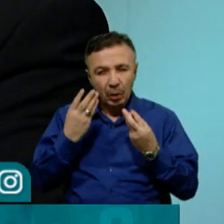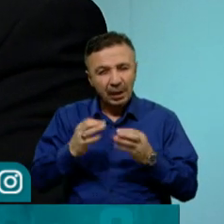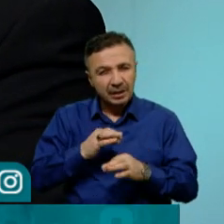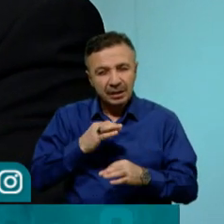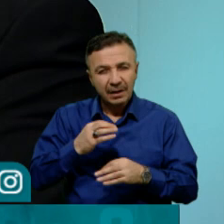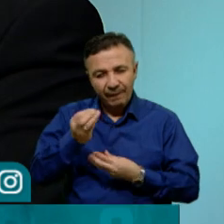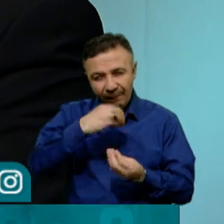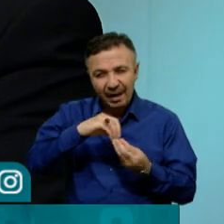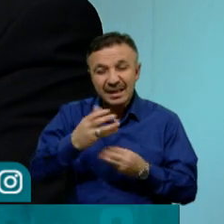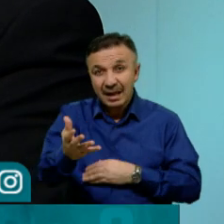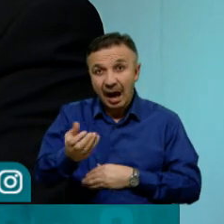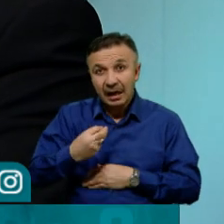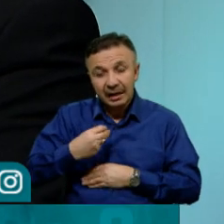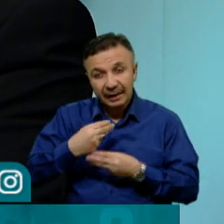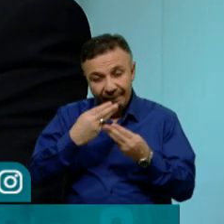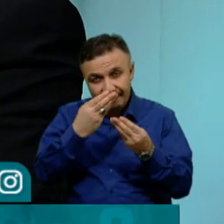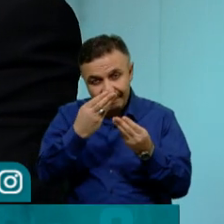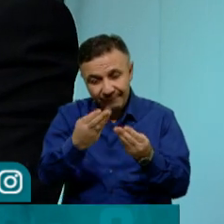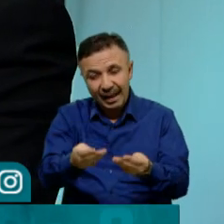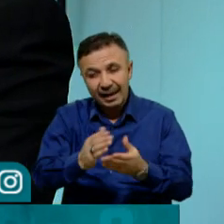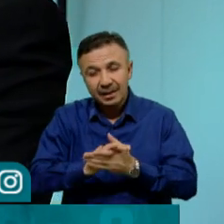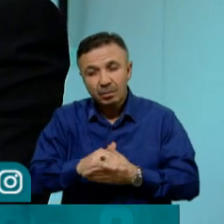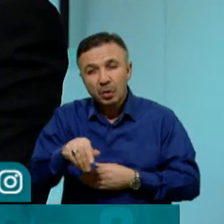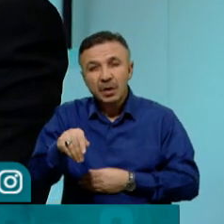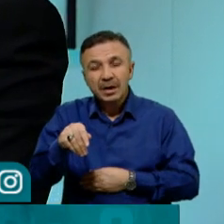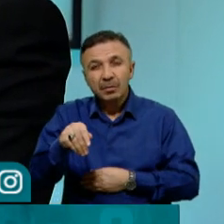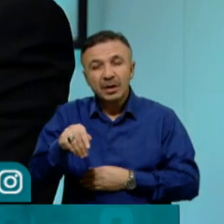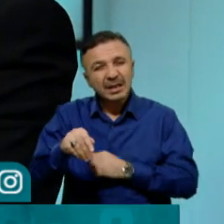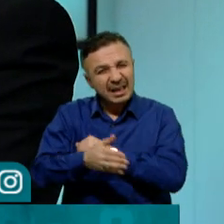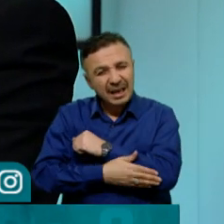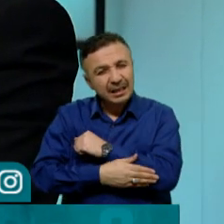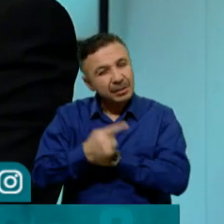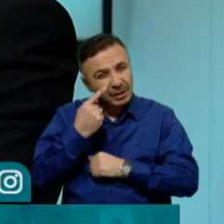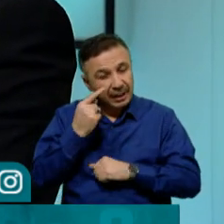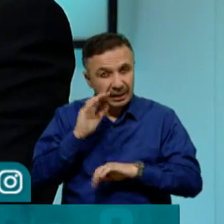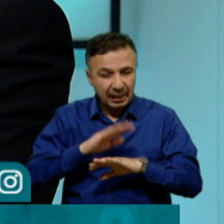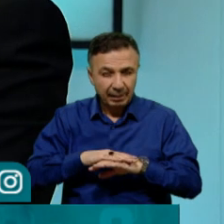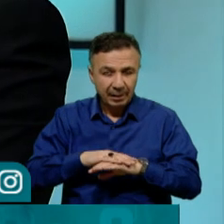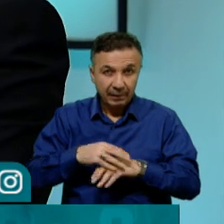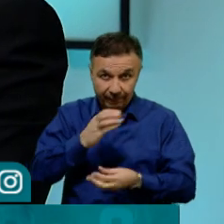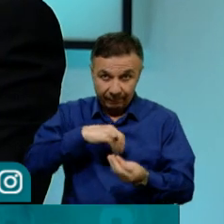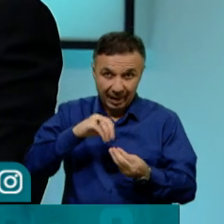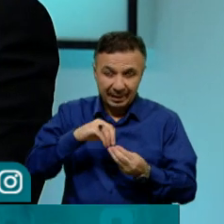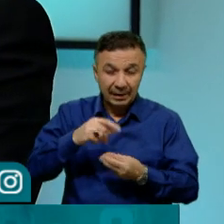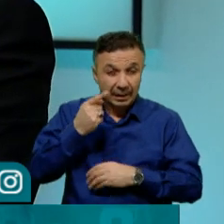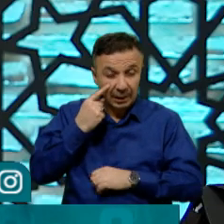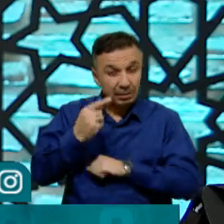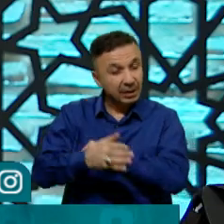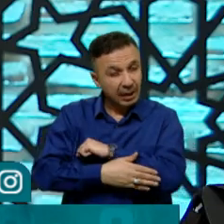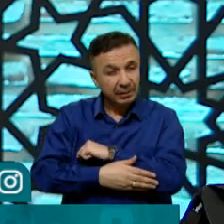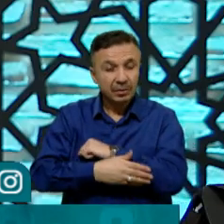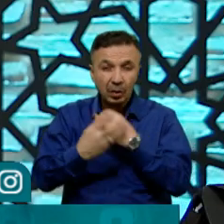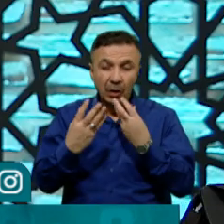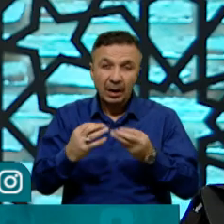verenin Hem bu işe aracılık yapanın yani şahitlik yapanın Efendim bu